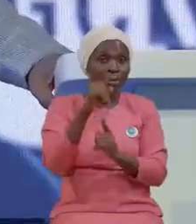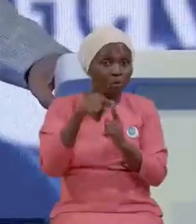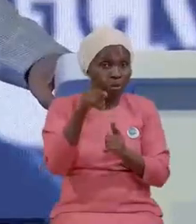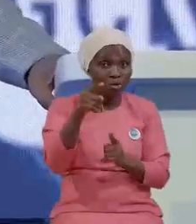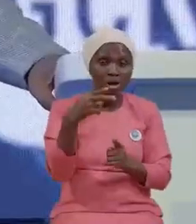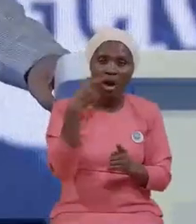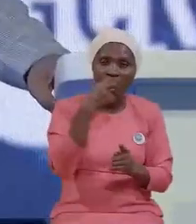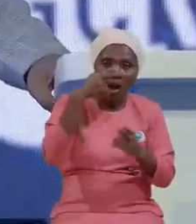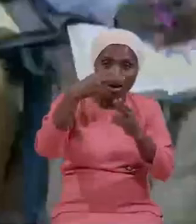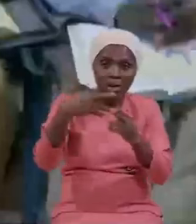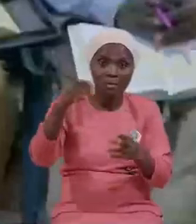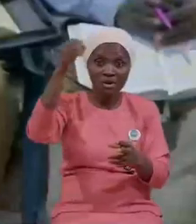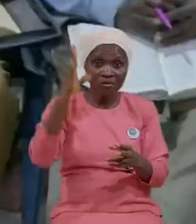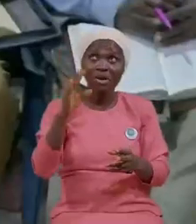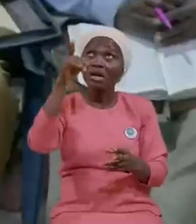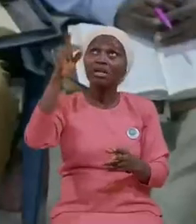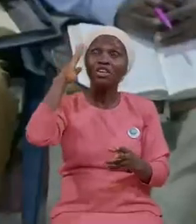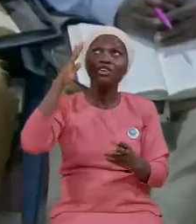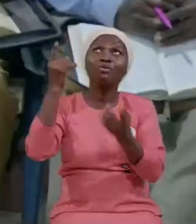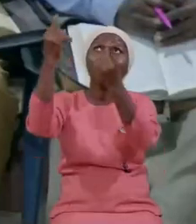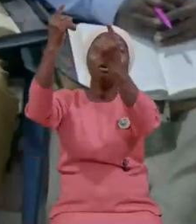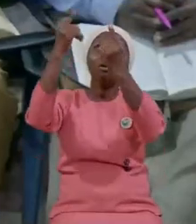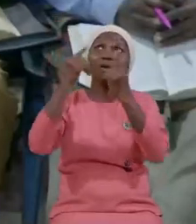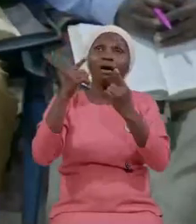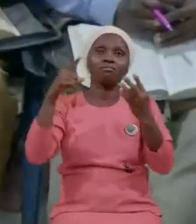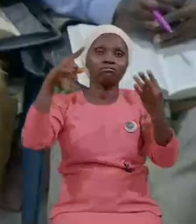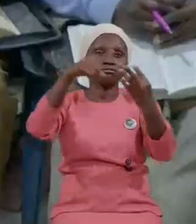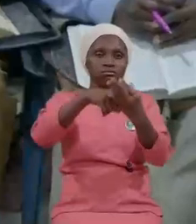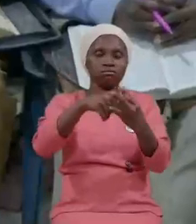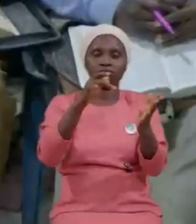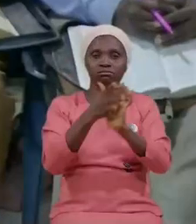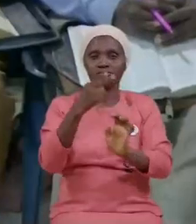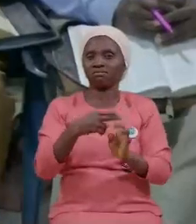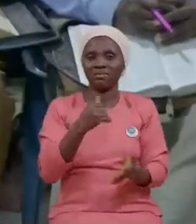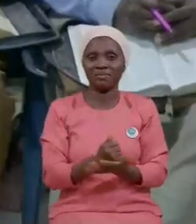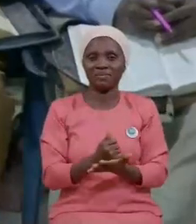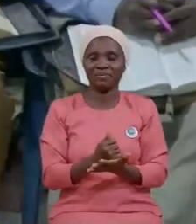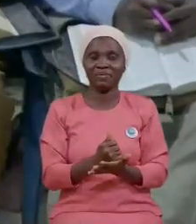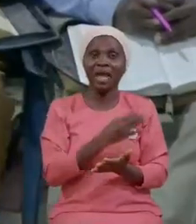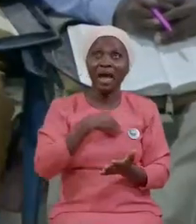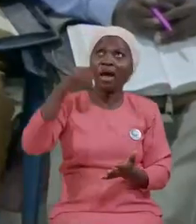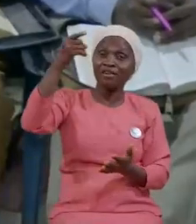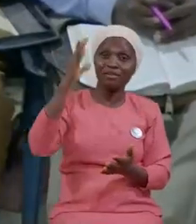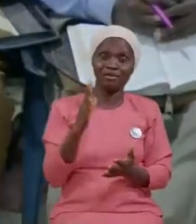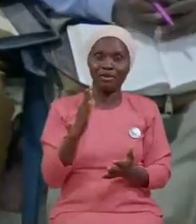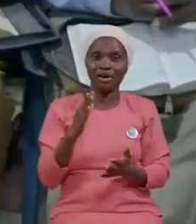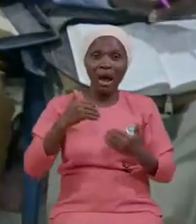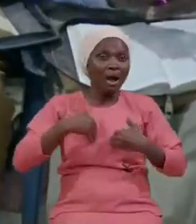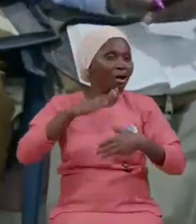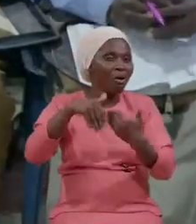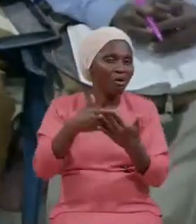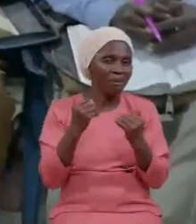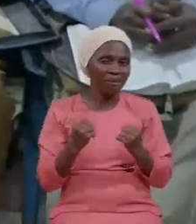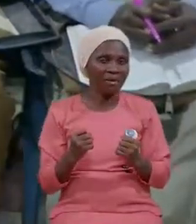Quand tu invoques le nom de Dieu, il se manifeste. Et Dieu a toute la puissance.